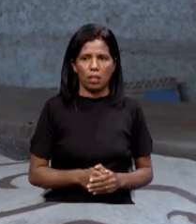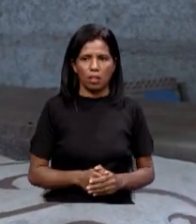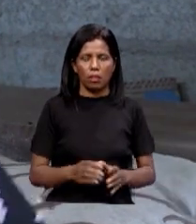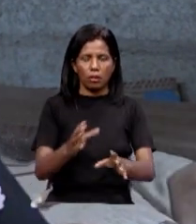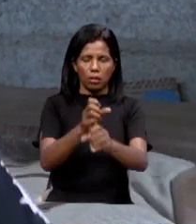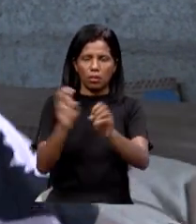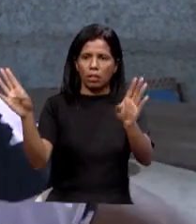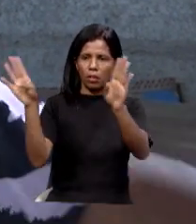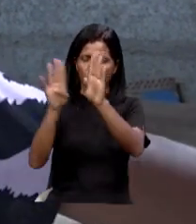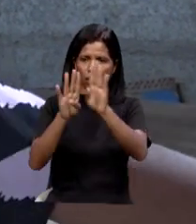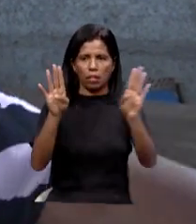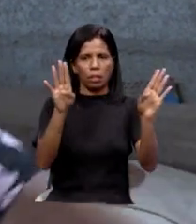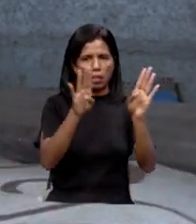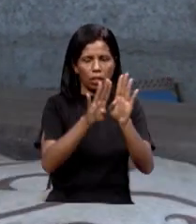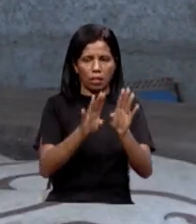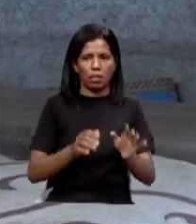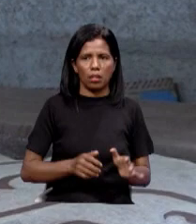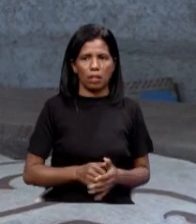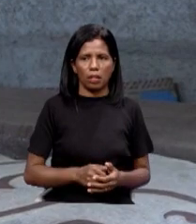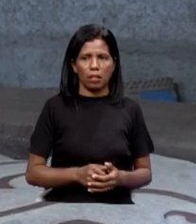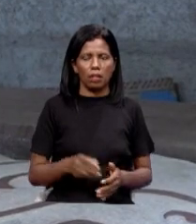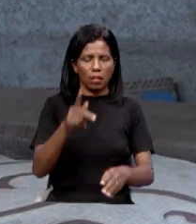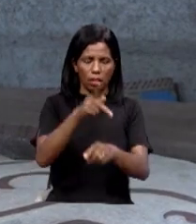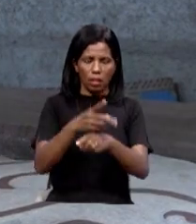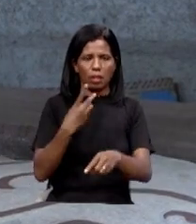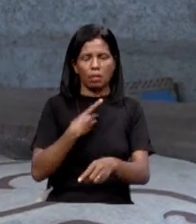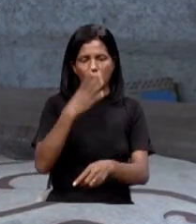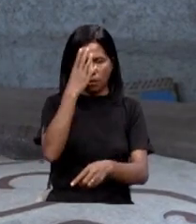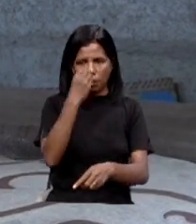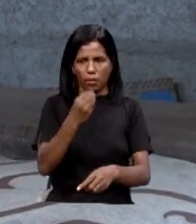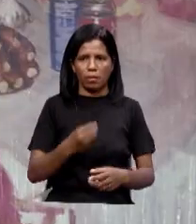bat saltan itu lori kadera saltan itu dia kala nam togo.